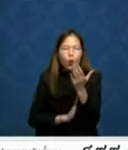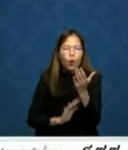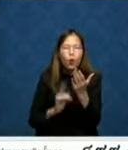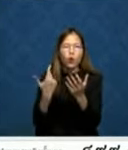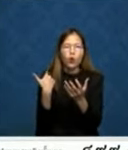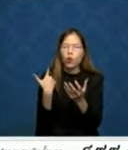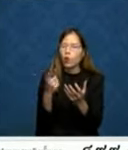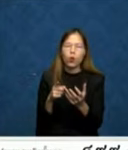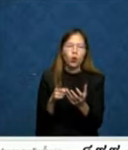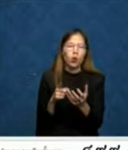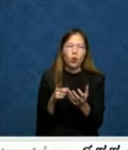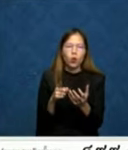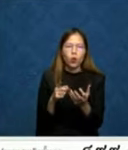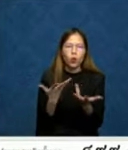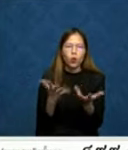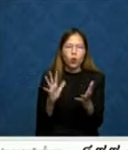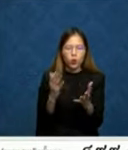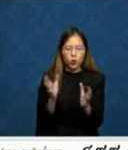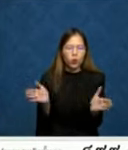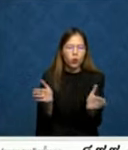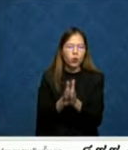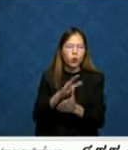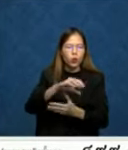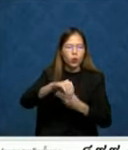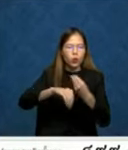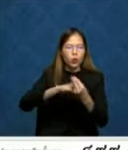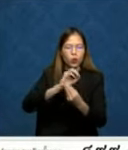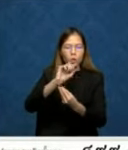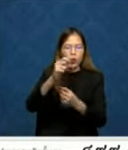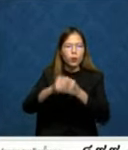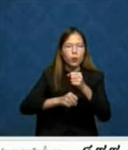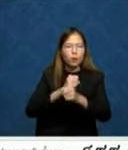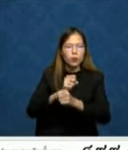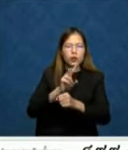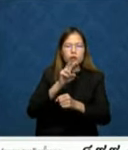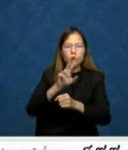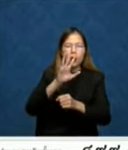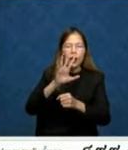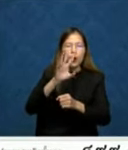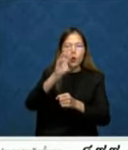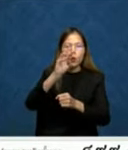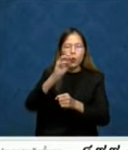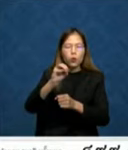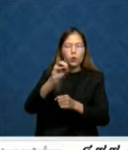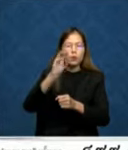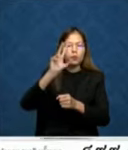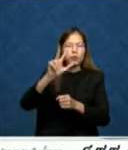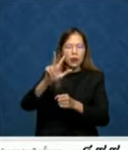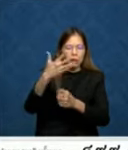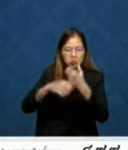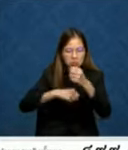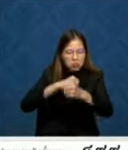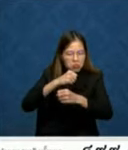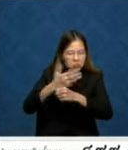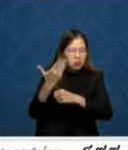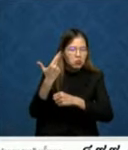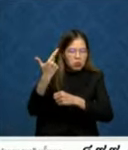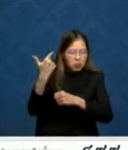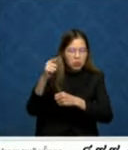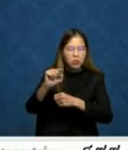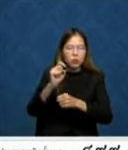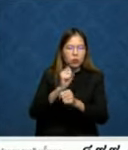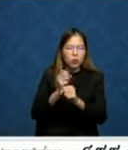จุกตัวสูงโดยเฉพาะหลังการรวมธุรกิจครั้งใหญ่ในปีพ.ศ. 2563ในปีนั้นเกิดการรวมธุ